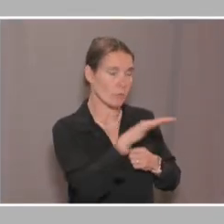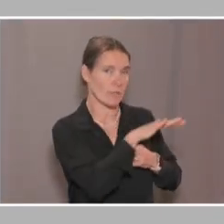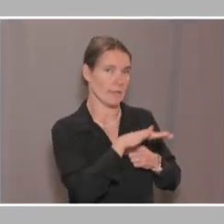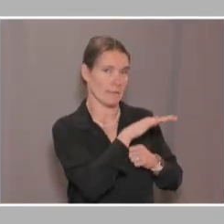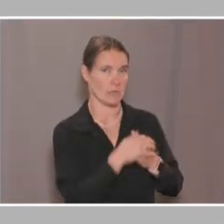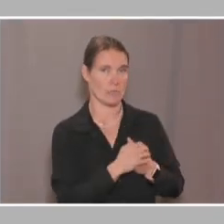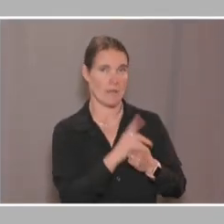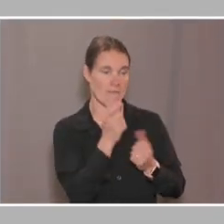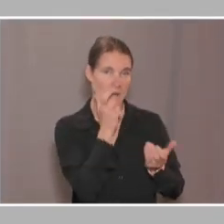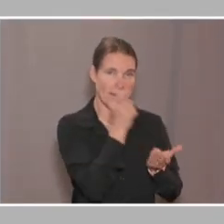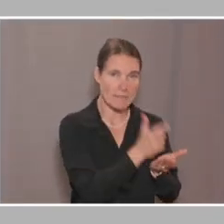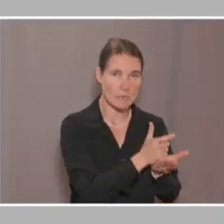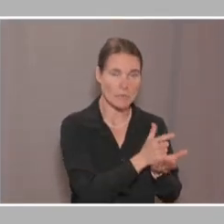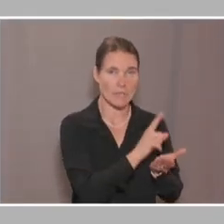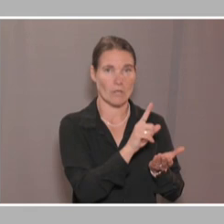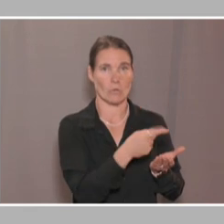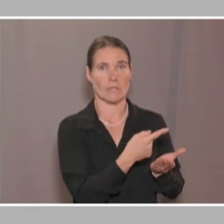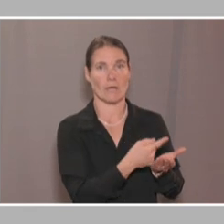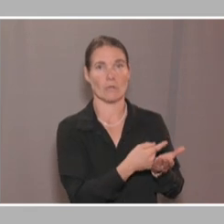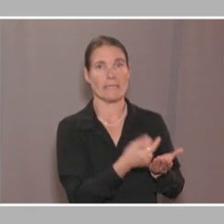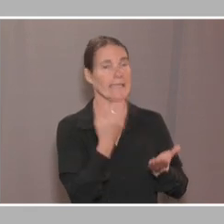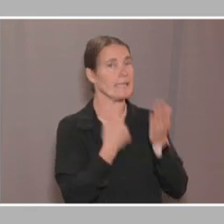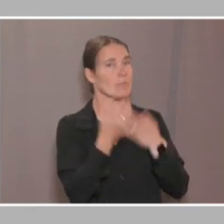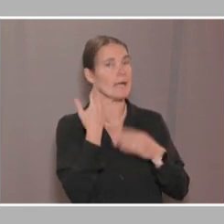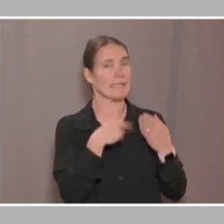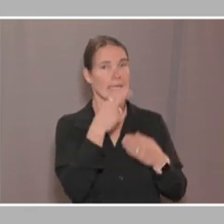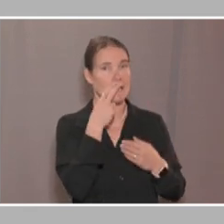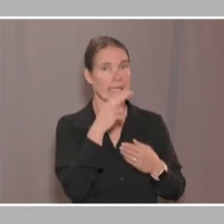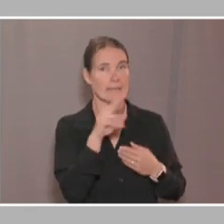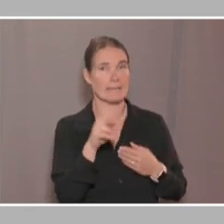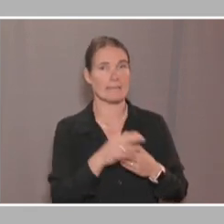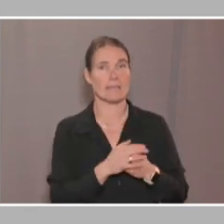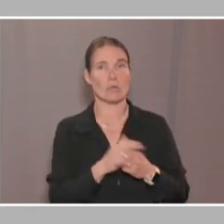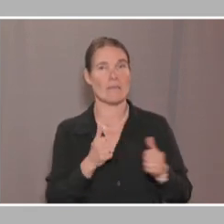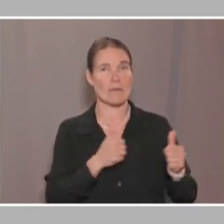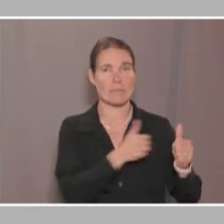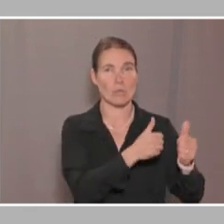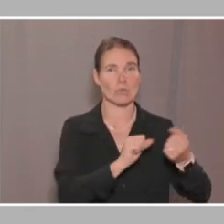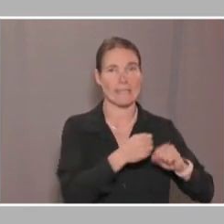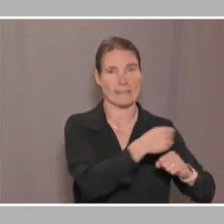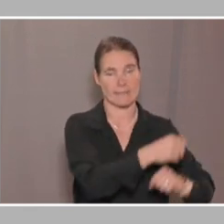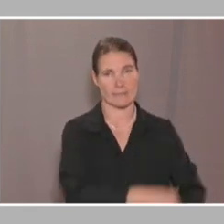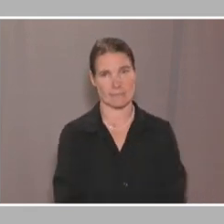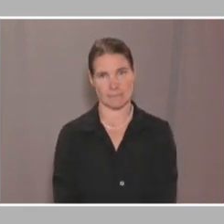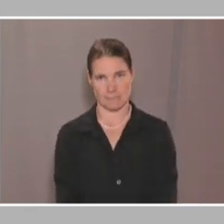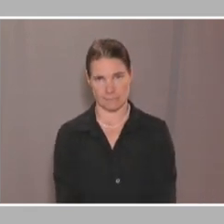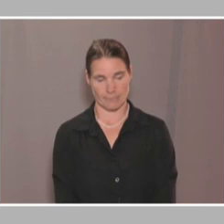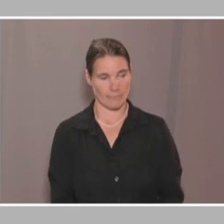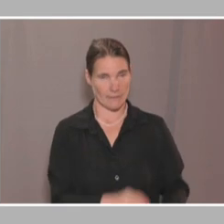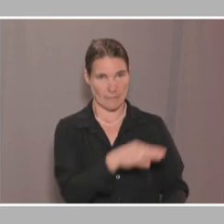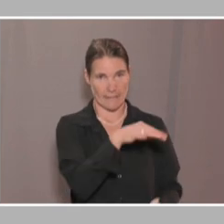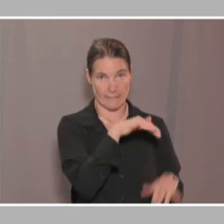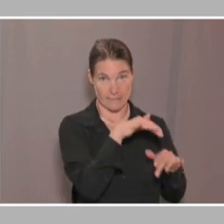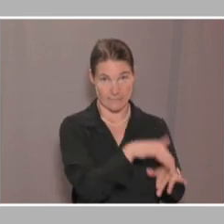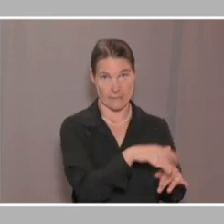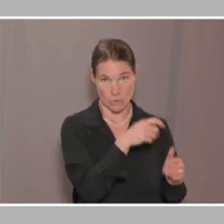waren Verantwortliche oder Verstrickte, ehemalige NS-Volkstums- oder Verfolgungsakteure, die im Einzelfall auch die